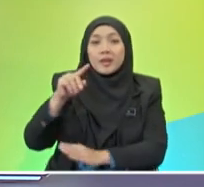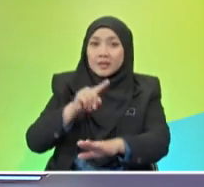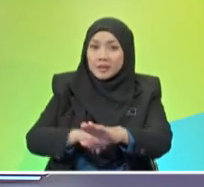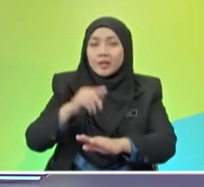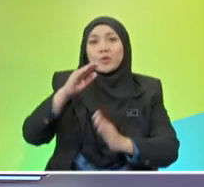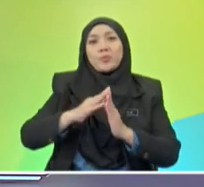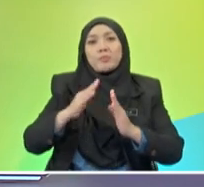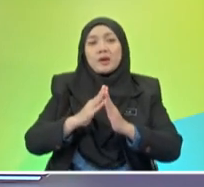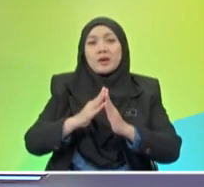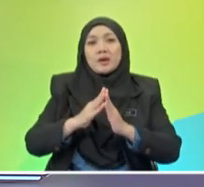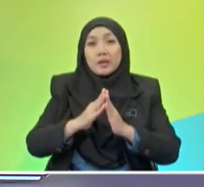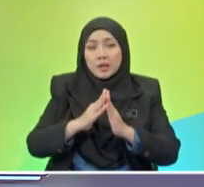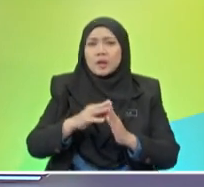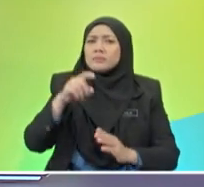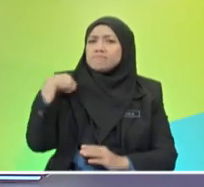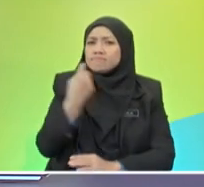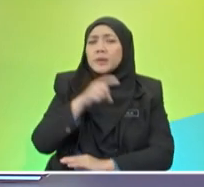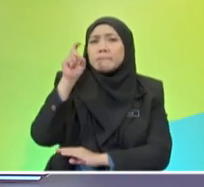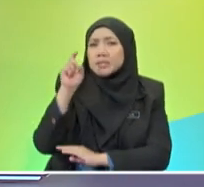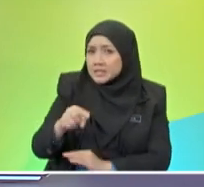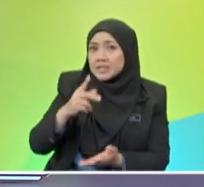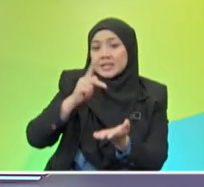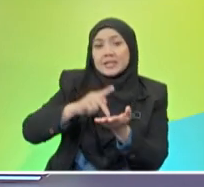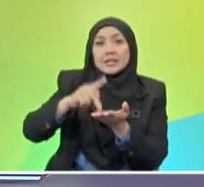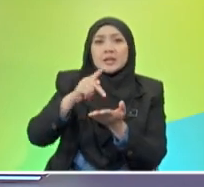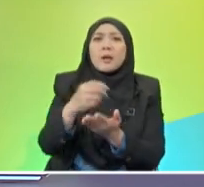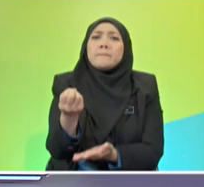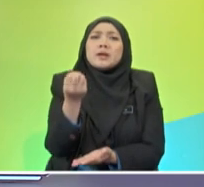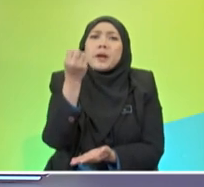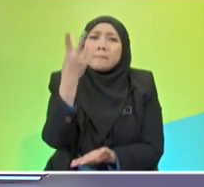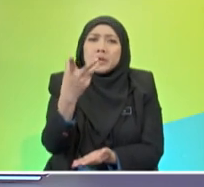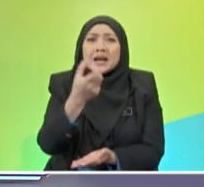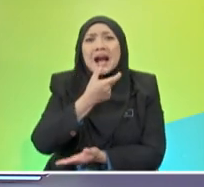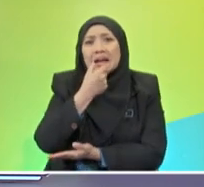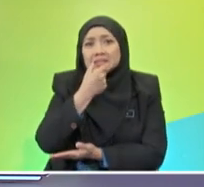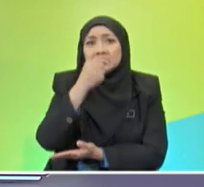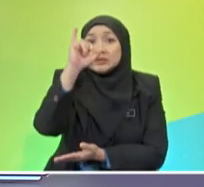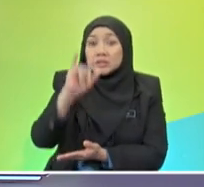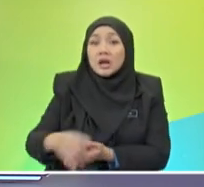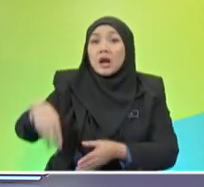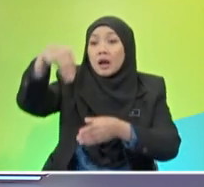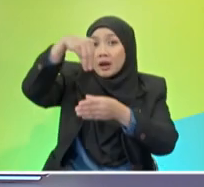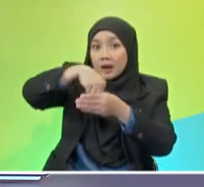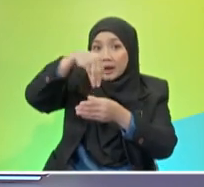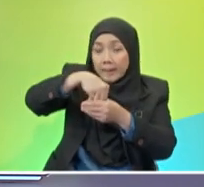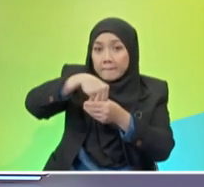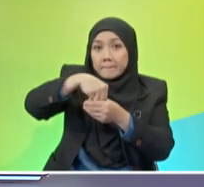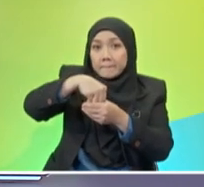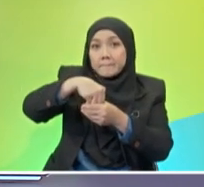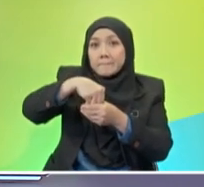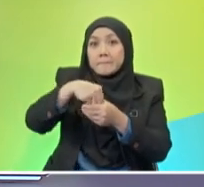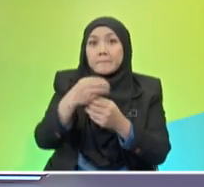dulu berapakah bilangan biskut dalam setiap balang yang ada ni. Biskut ni banyak ni, jadi kita kena